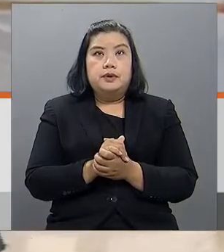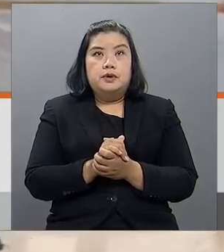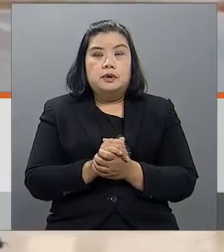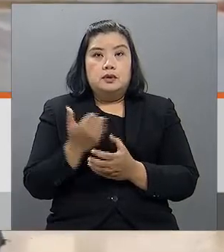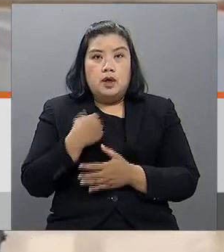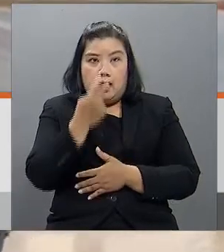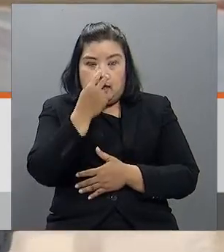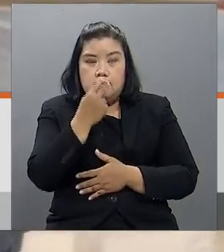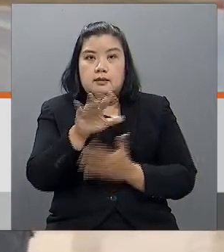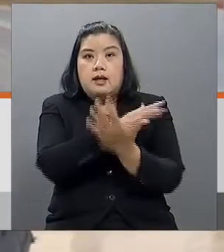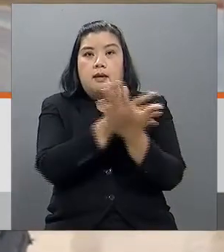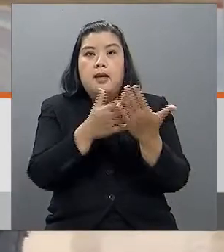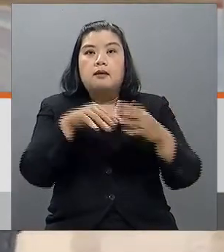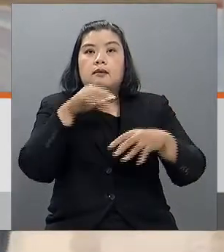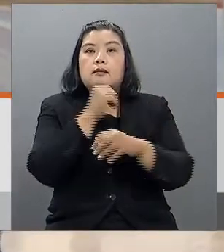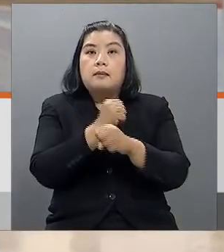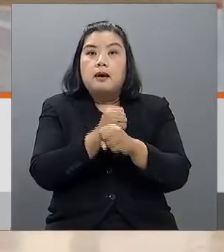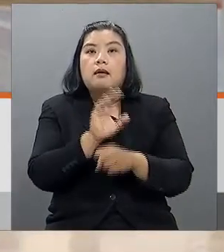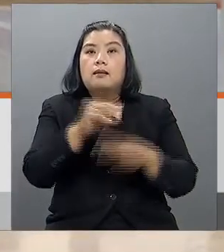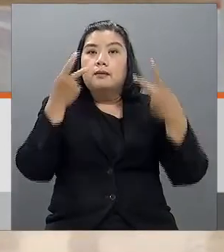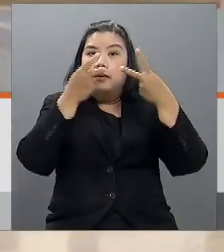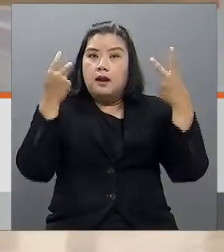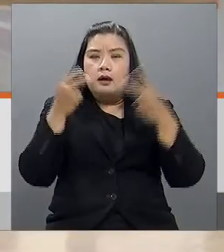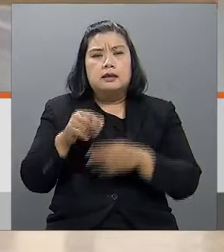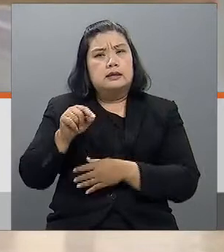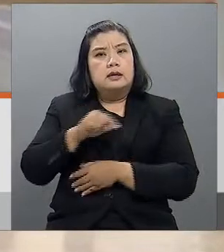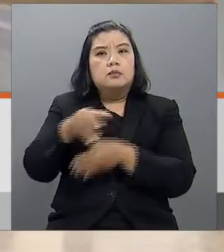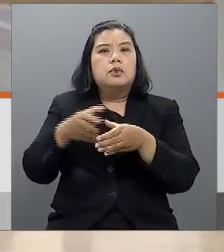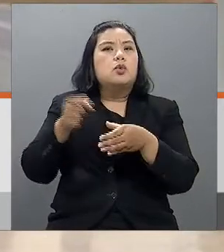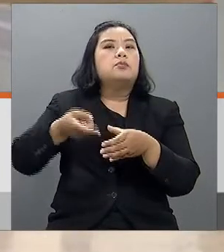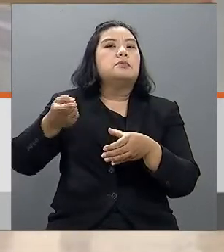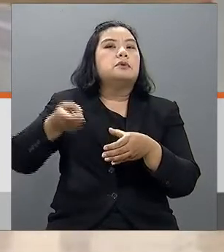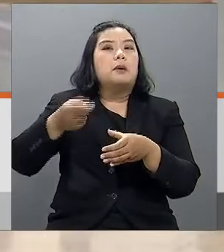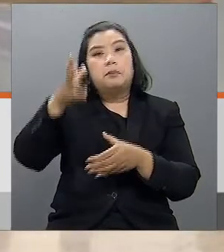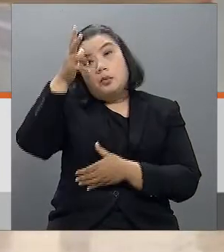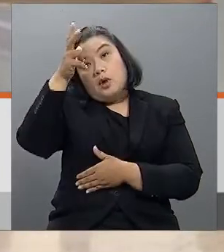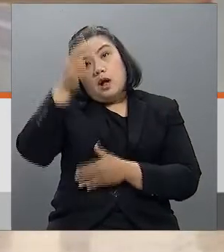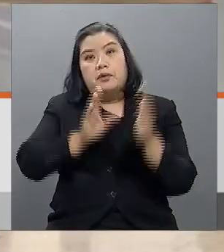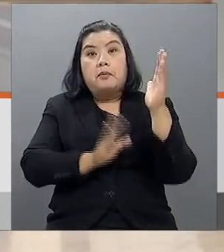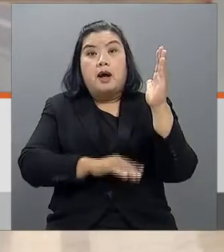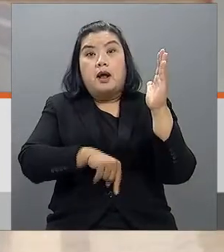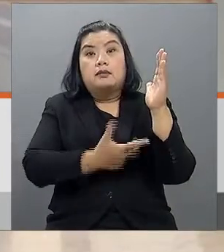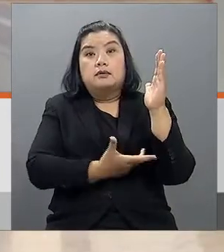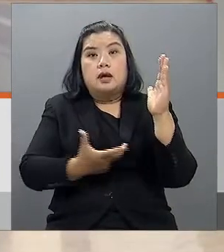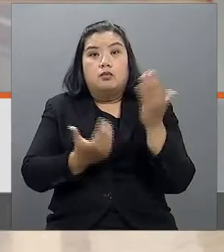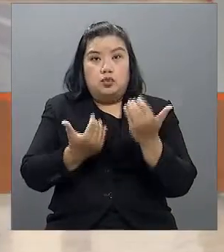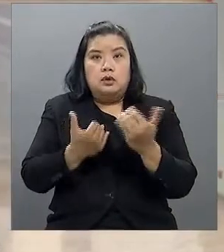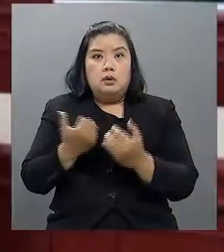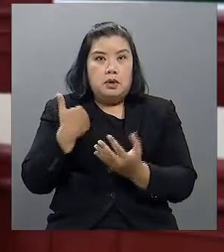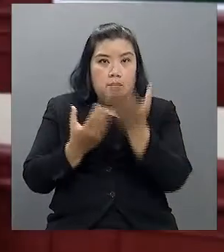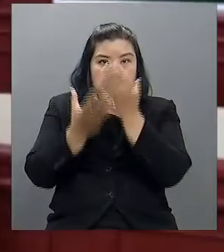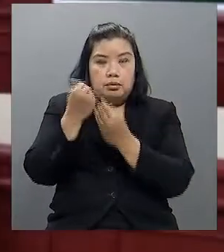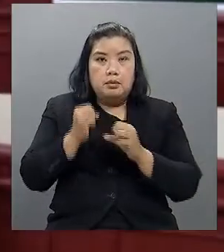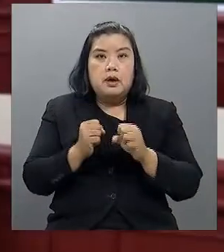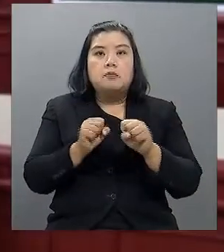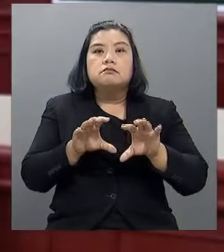จากแผนการกระทำทั้งหมดก็เชื่อว่าน่าจะเป็นกลุ่มเดิมซึ่งตอนนี้ก็ก็มีความคืบหน้าอยู่นะครับอยู่ในระหว่างการเร่งรัดสึกส่วนติดตาม